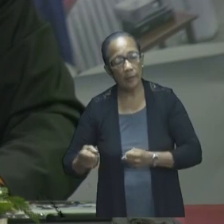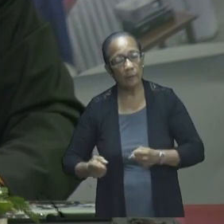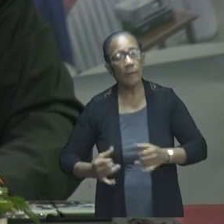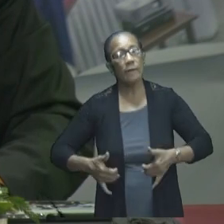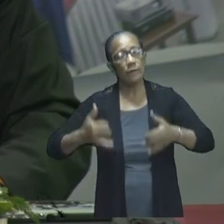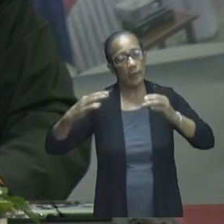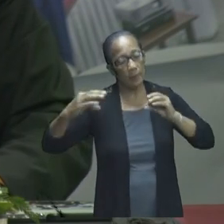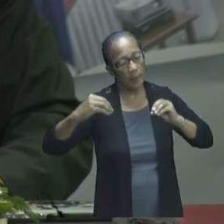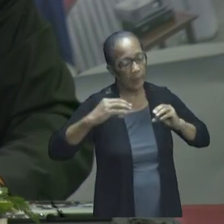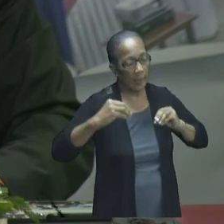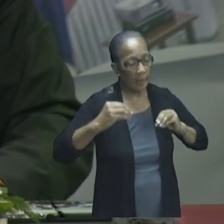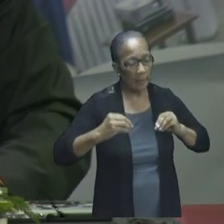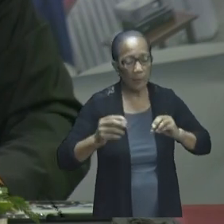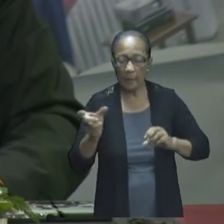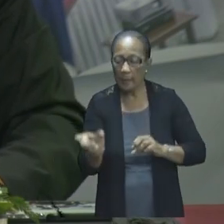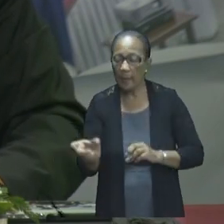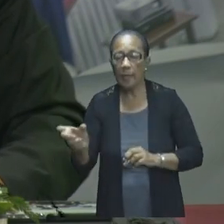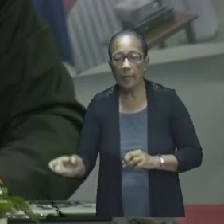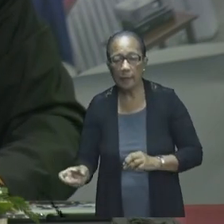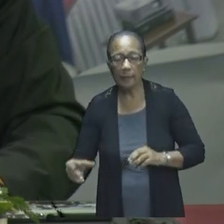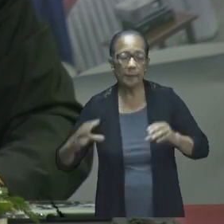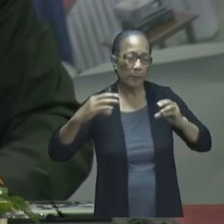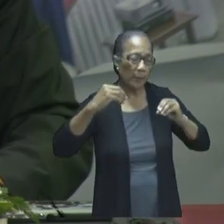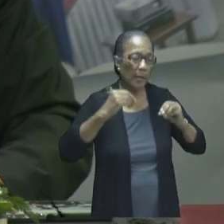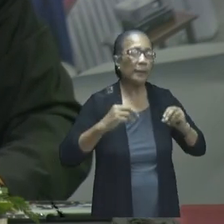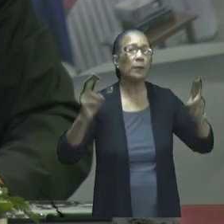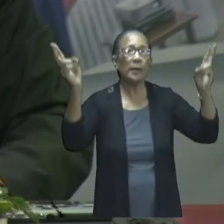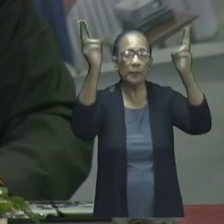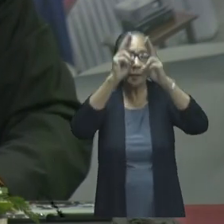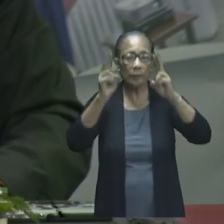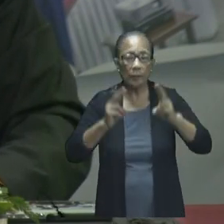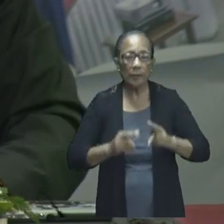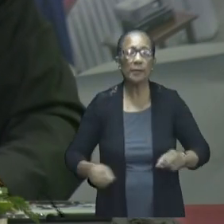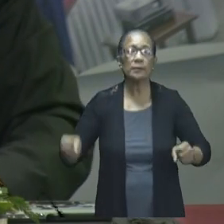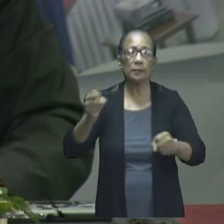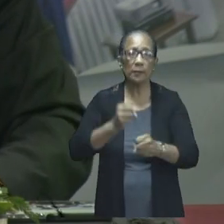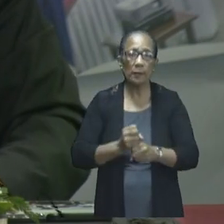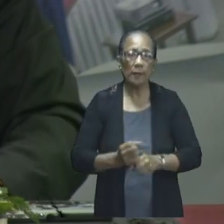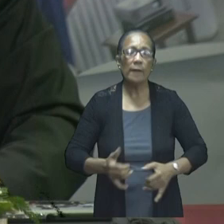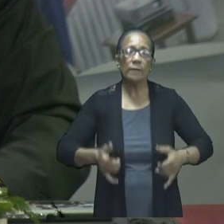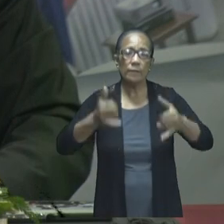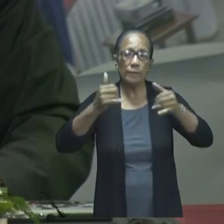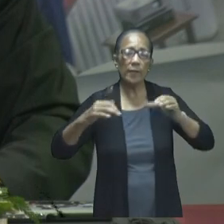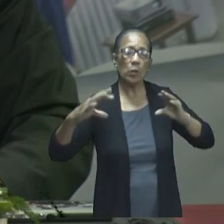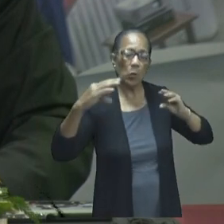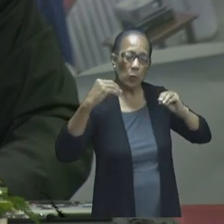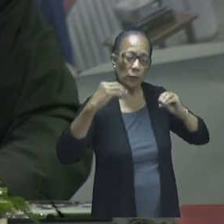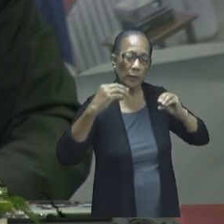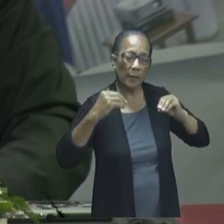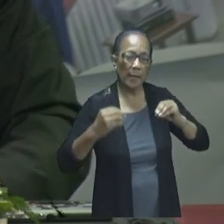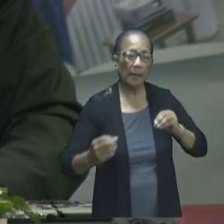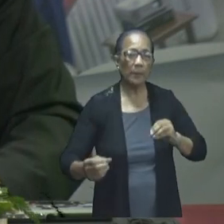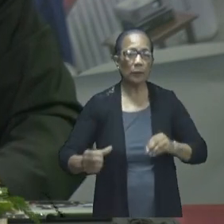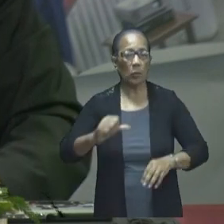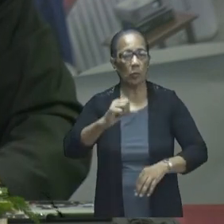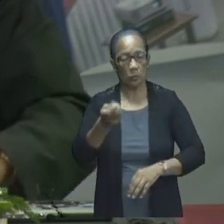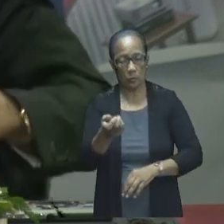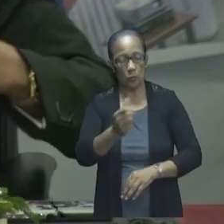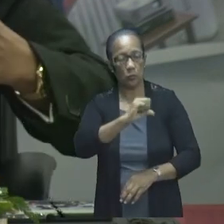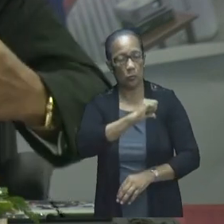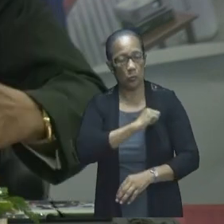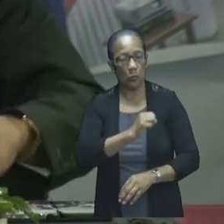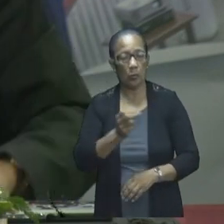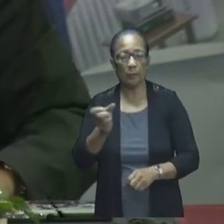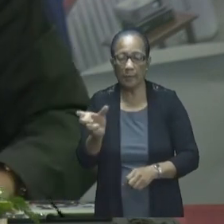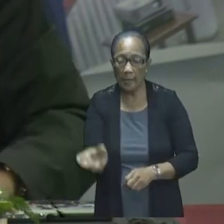regeringsleider veel overleg met internationale instituten veel overleg met onze schuldeisers je